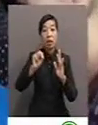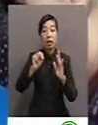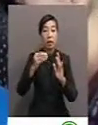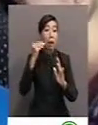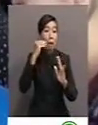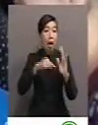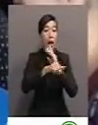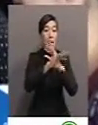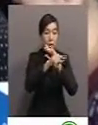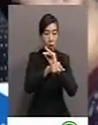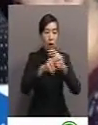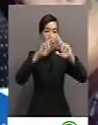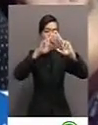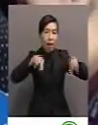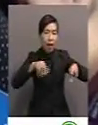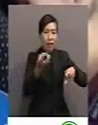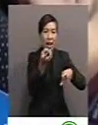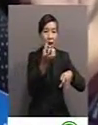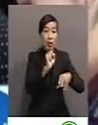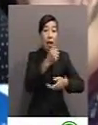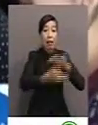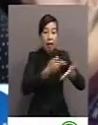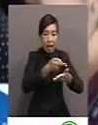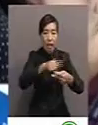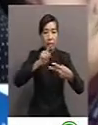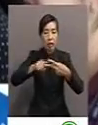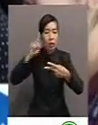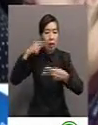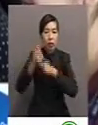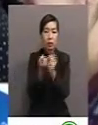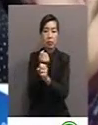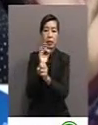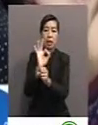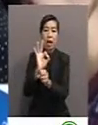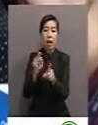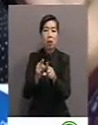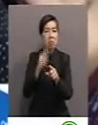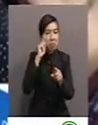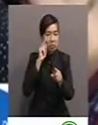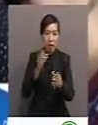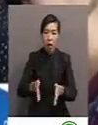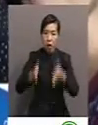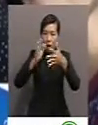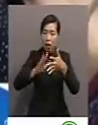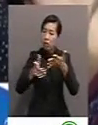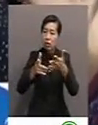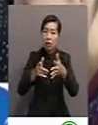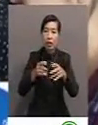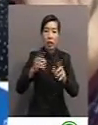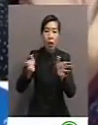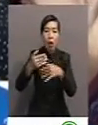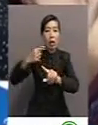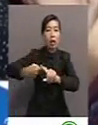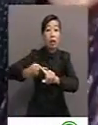ารพร้อมด้วยคุณกนกพรศรีกุลนะคะอายุ29 ปีเป็นเจ้าของห้องเช่าอพาร์ตเมนต์กับพวกรวมกันนี่7 คนค่ะ